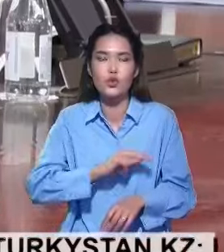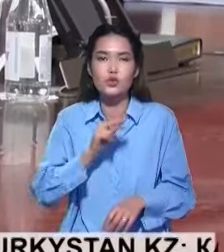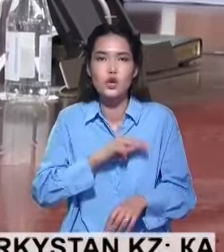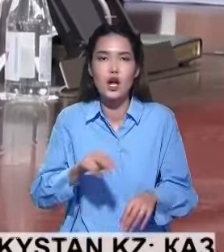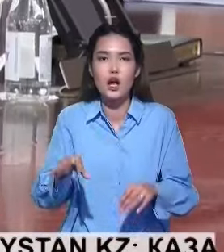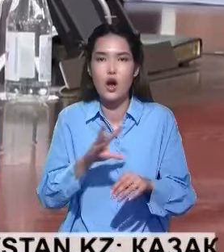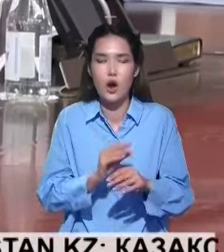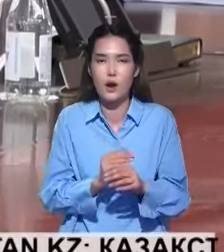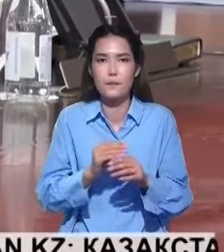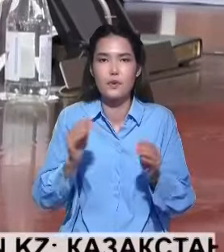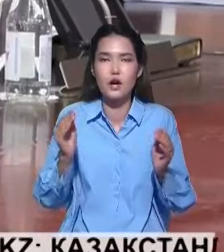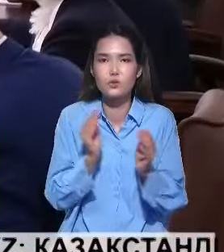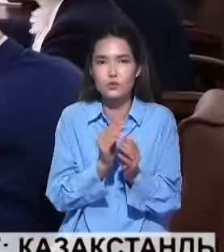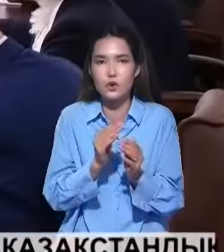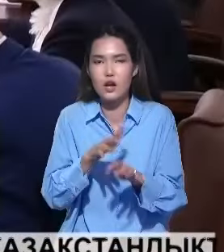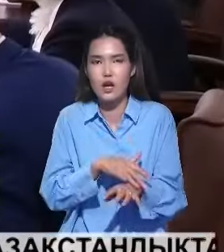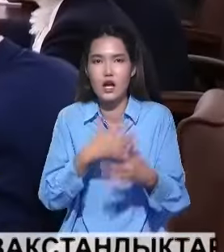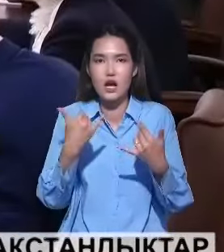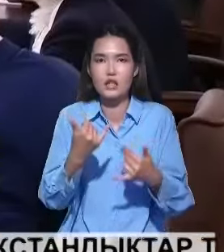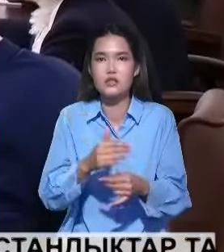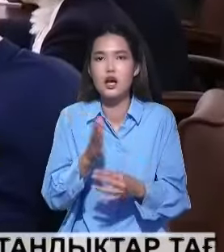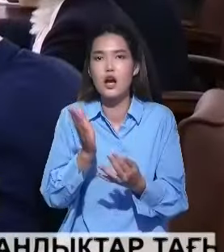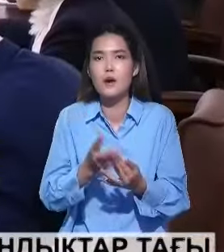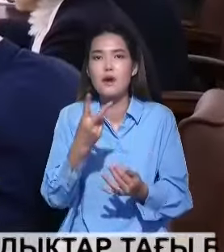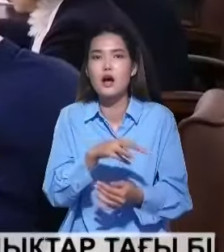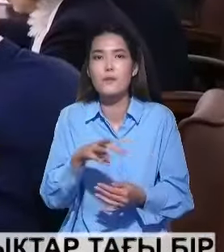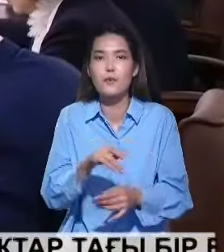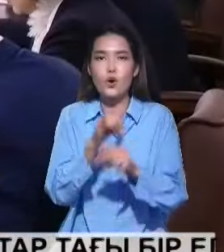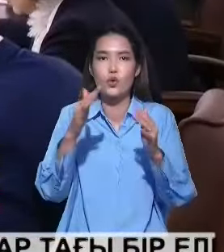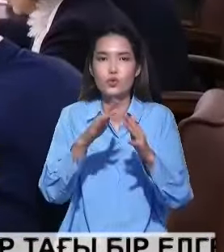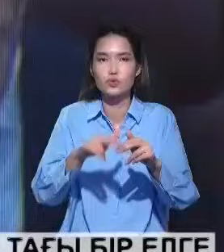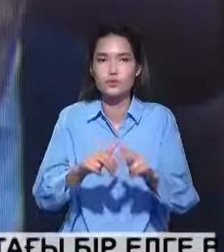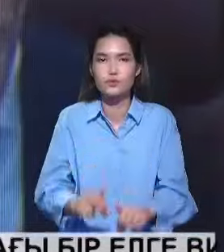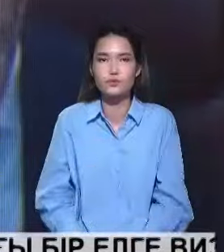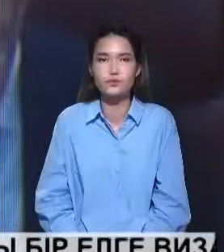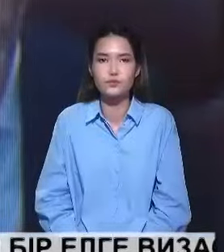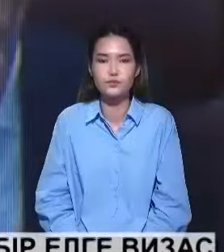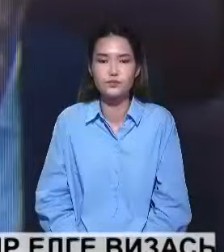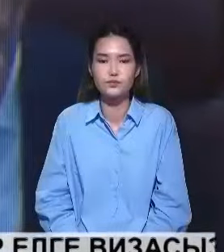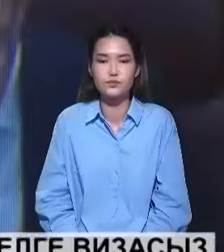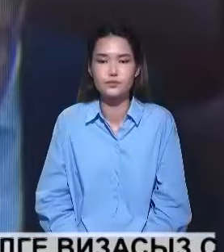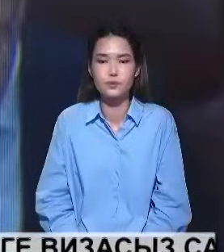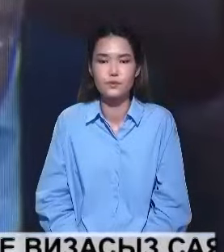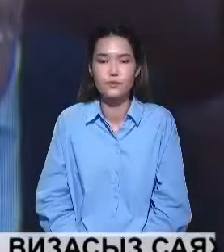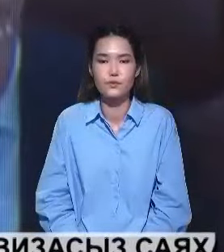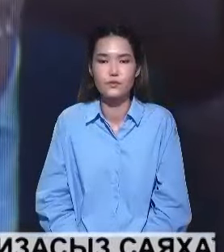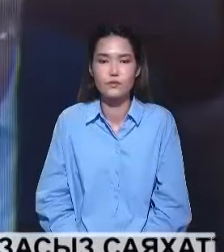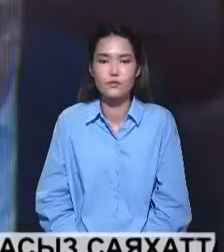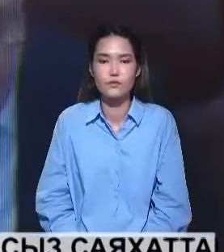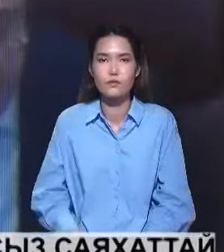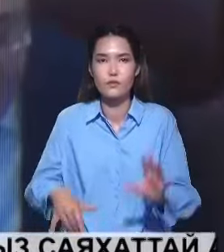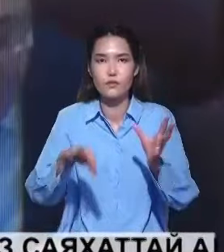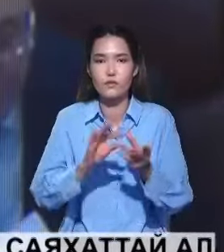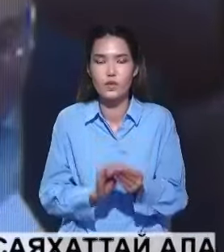қарқыны төмен дейді. Қазір бүлінген 2000-нан астам үй жөнделіп жатыр. Су тасқыны салдарынан 18500